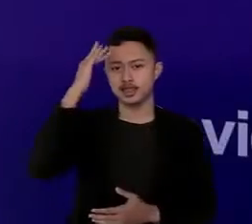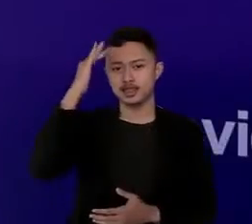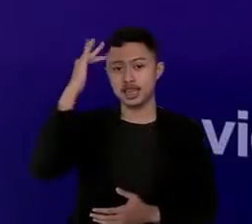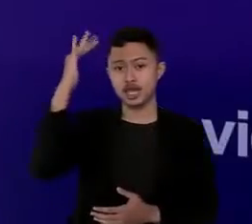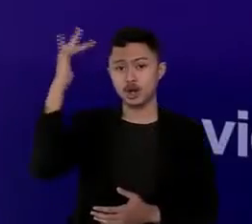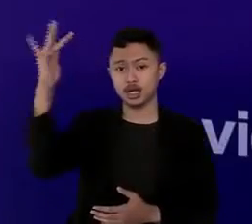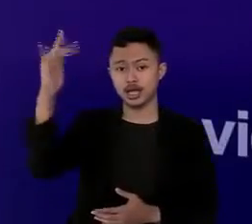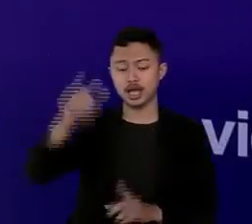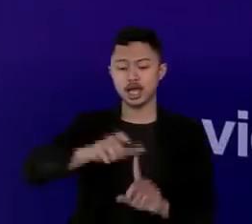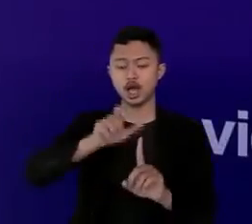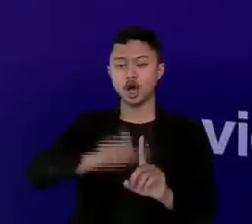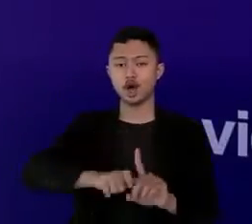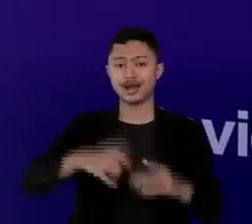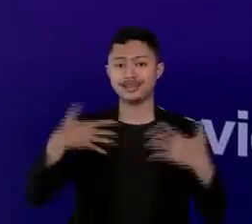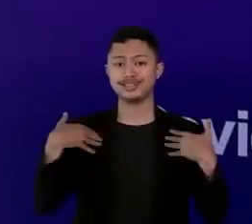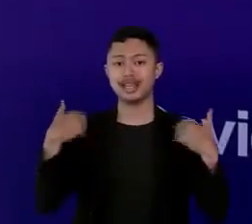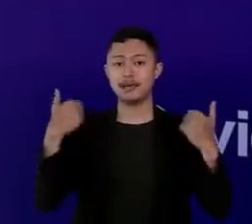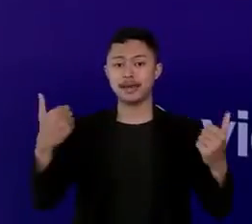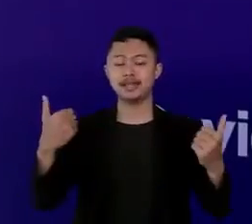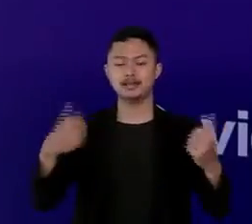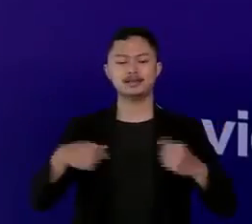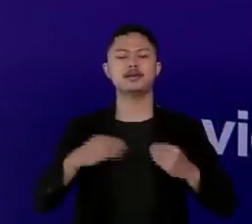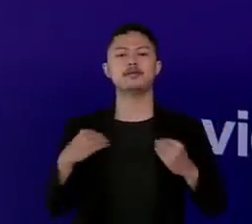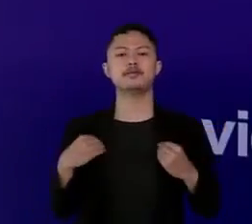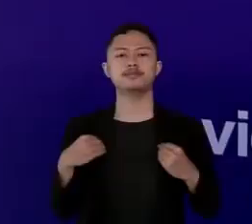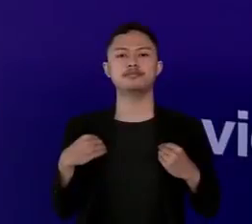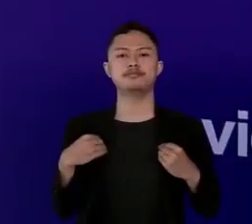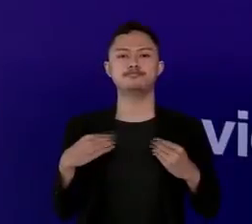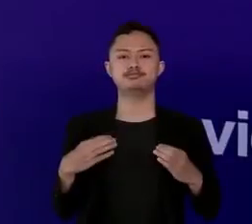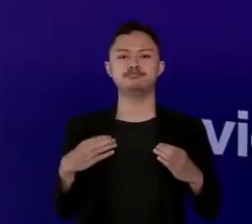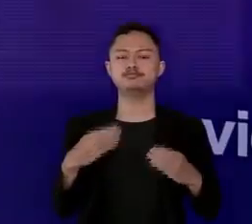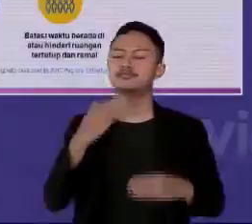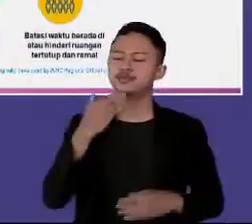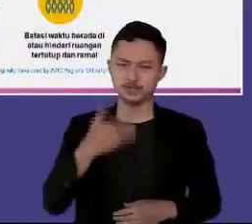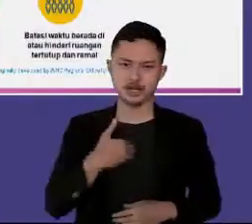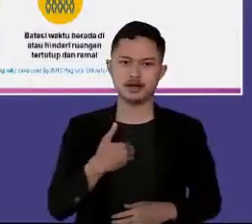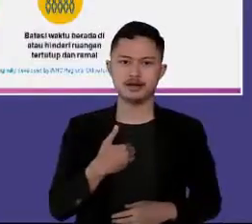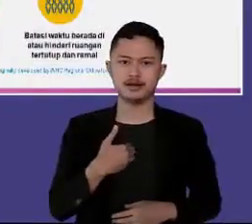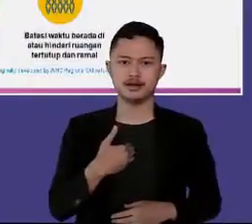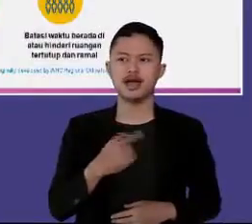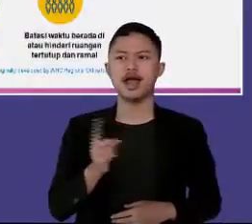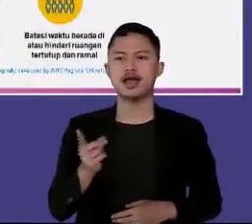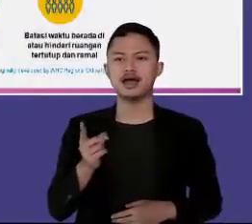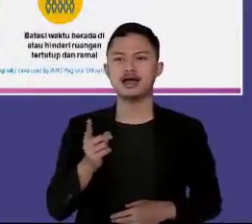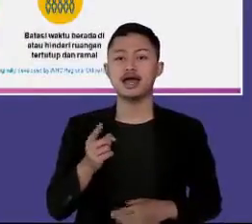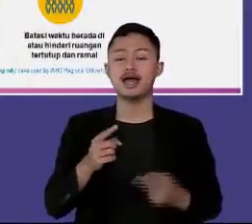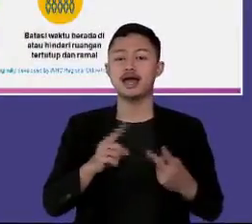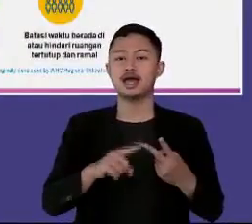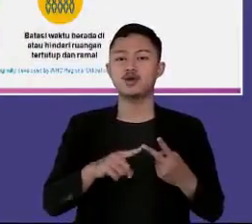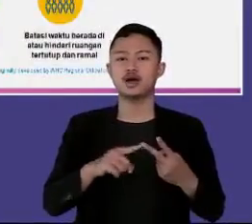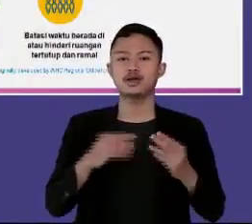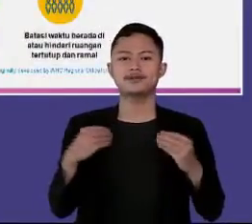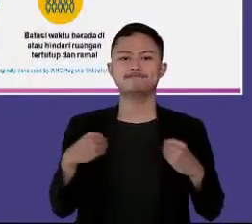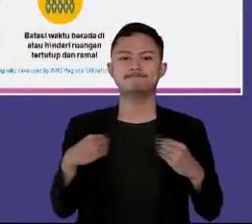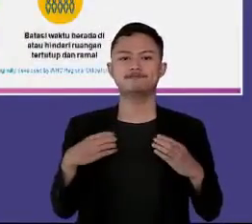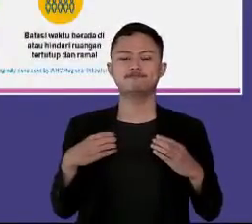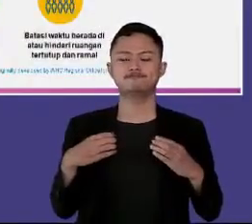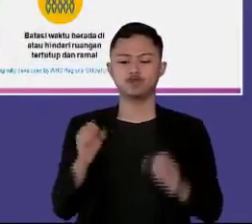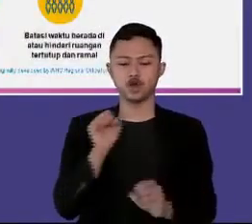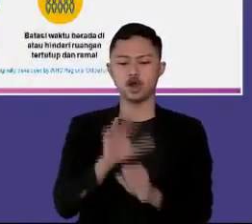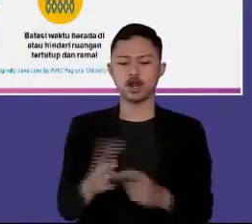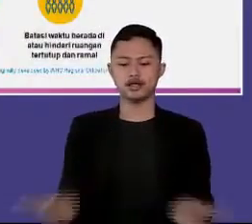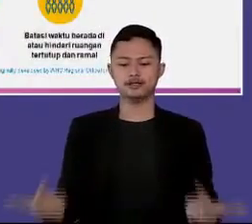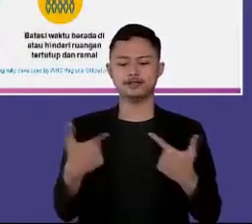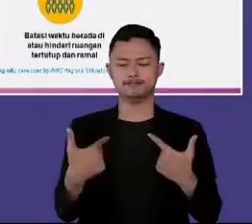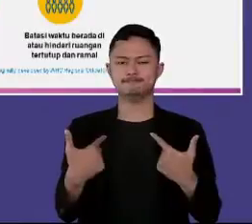mereka akan mempunyai antibodi Oke didalam tubuhnya thibodeau yang memberikan kekebalan terhadap virus